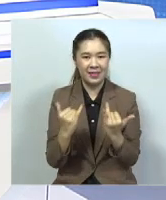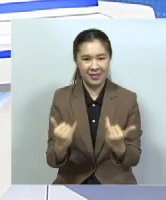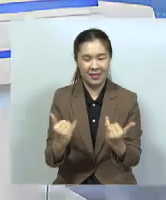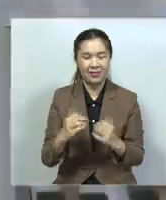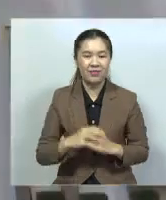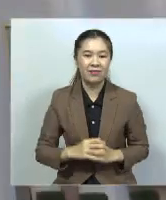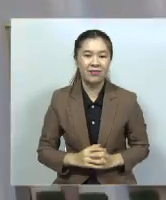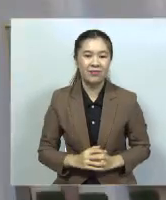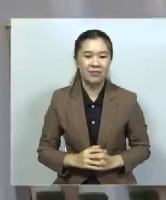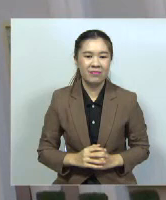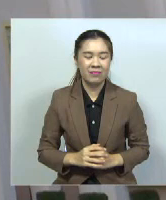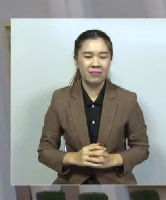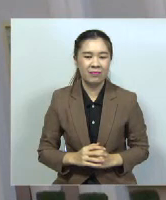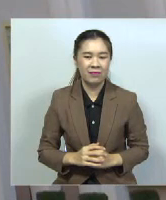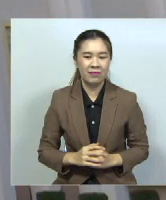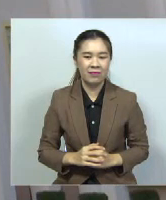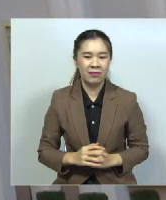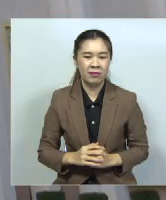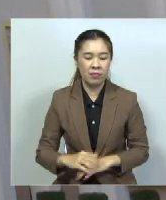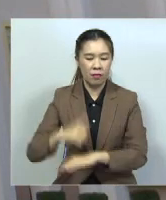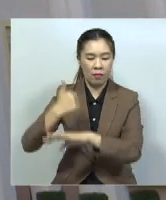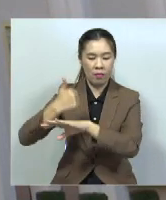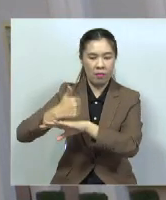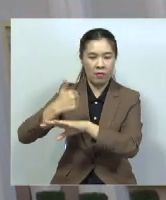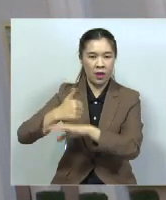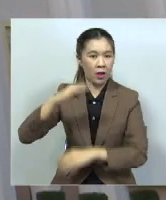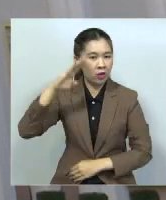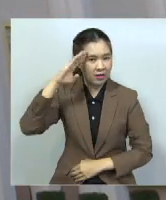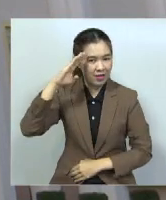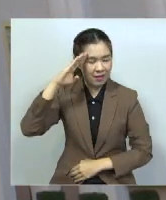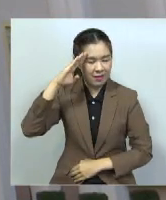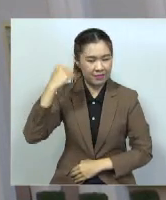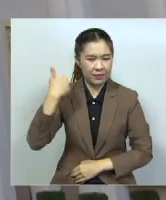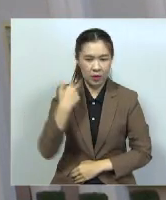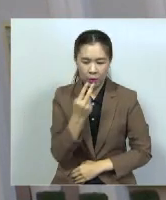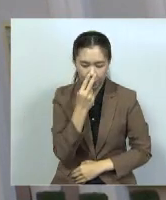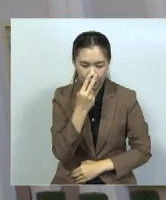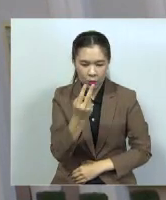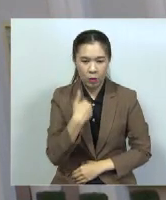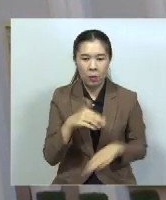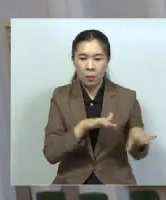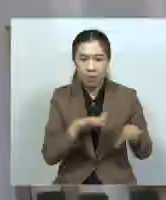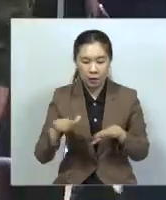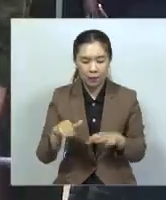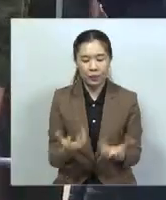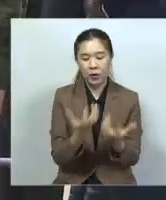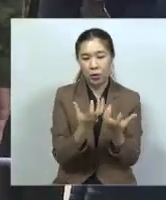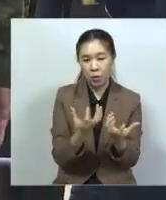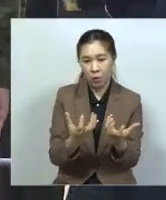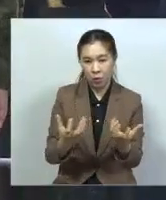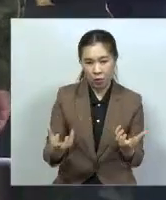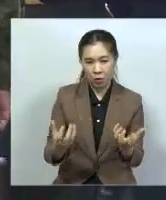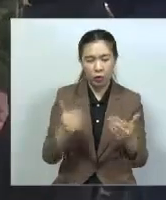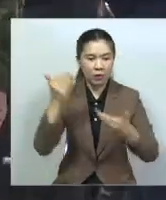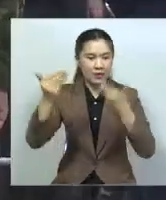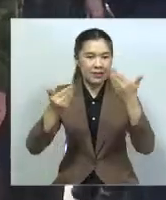ยค่ะพลเอกพรพิพัฒน์เบญญศรีผู้บัญชาการทหารสูงสุดนะคะวันนี้ก็ไปตรวจความพร้อมพิธีรับมอบสิ่งของพระราชทานในกิ